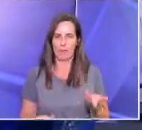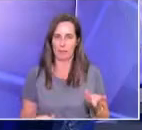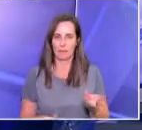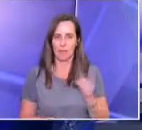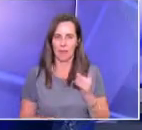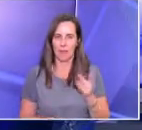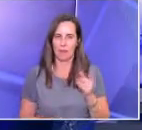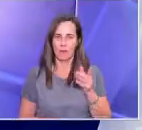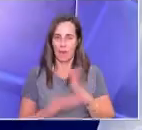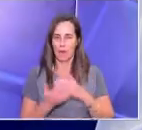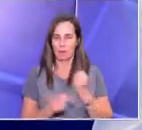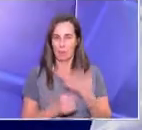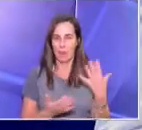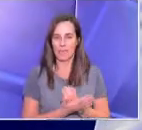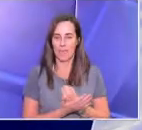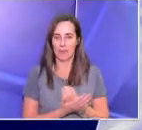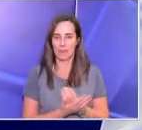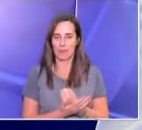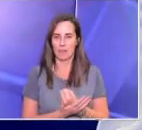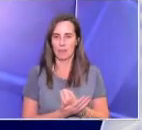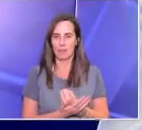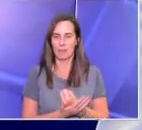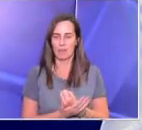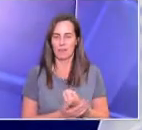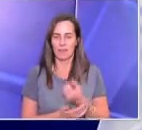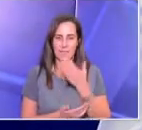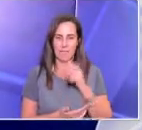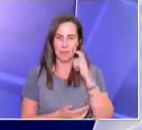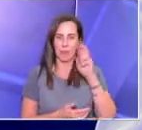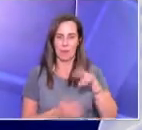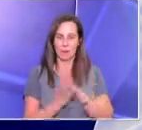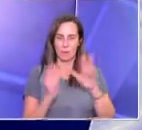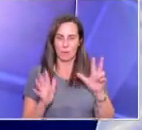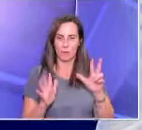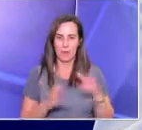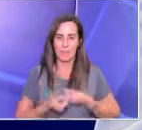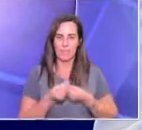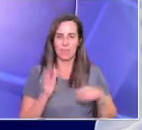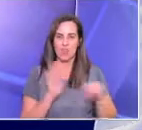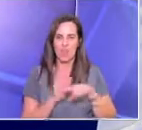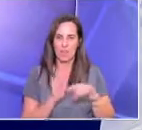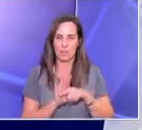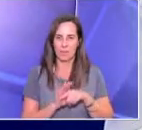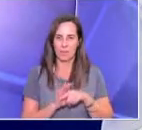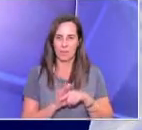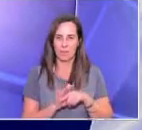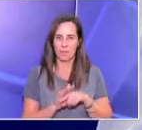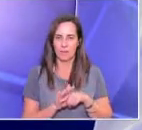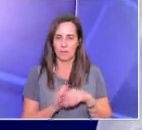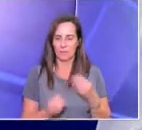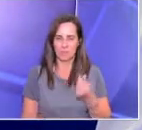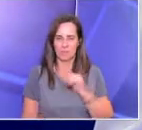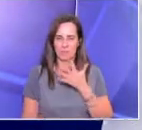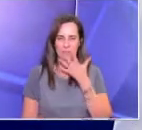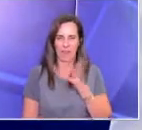אבל חלק מהאנשים זה עובד. ישראל, רמת גן, 2018, מסרים נגטיביים ברמה הכי שפלה